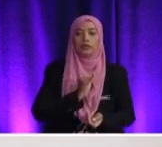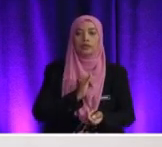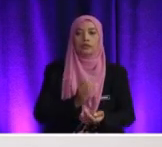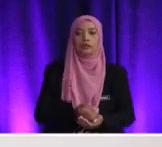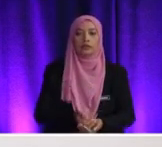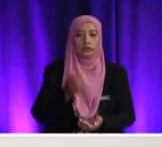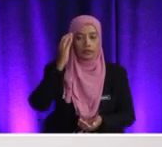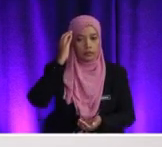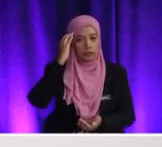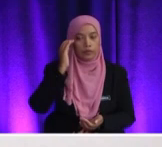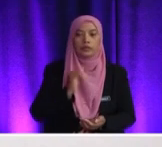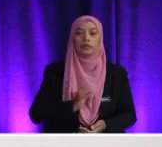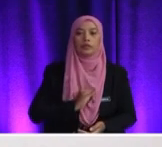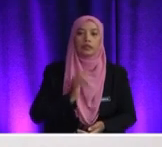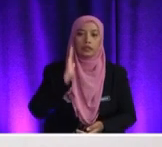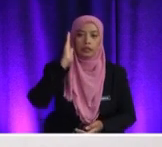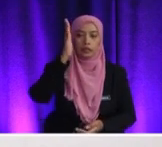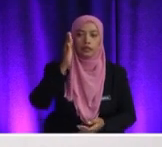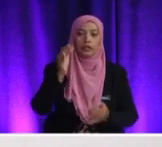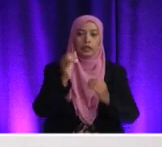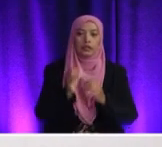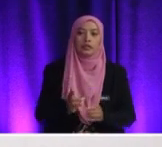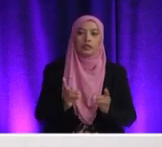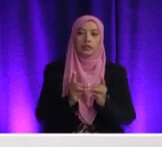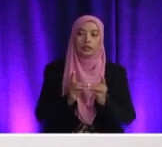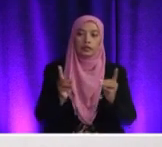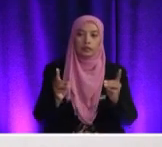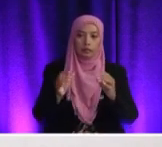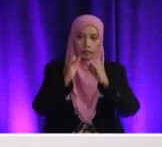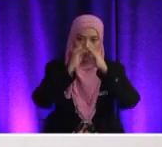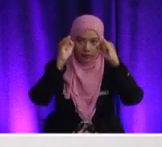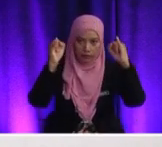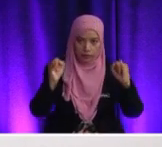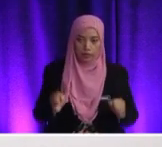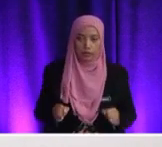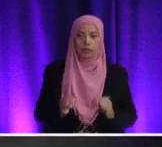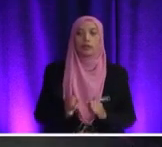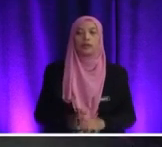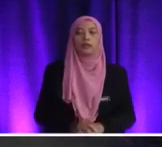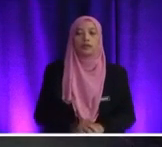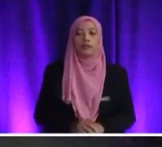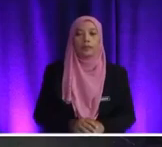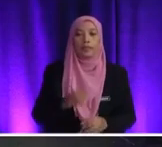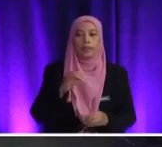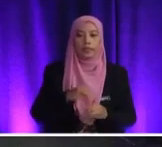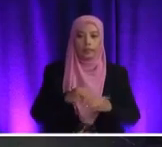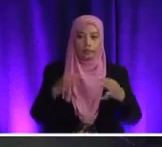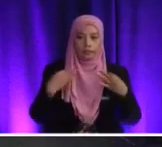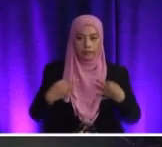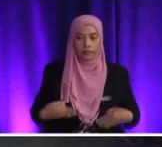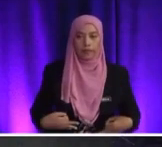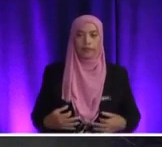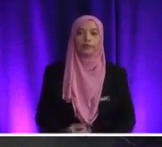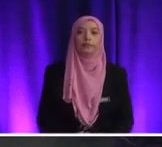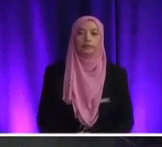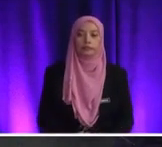Saya akan mengambil Diploma dan ijazah dalam bidang seni rekaan fesyen baik ah itu dia kita ada seorang